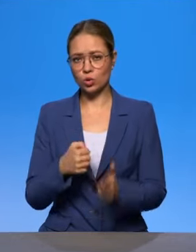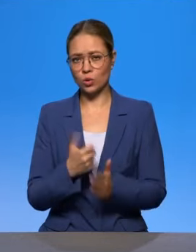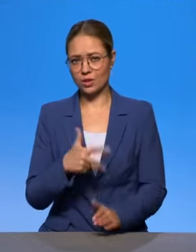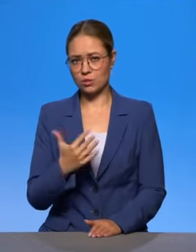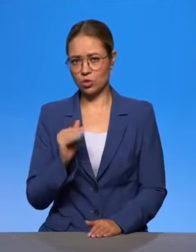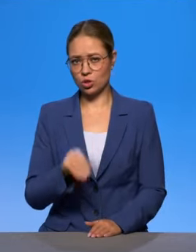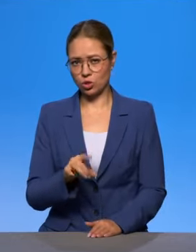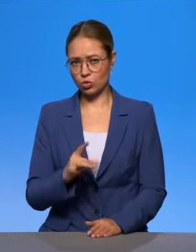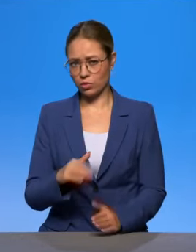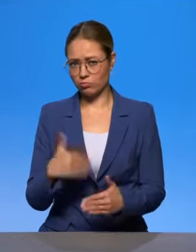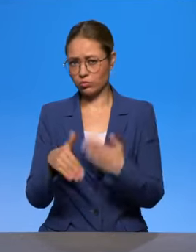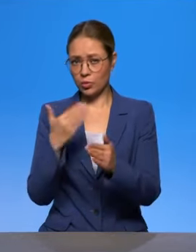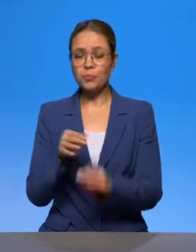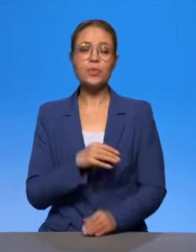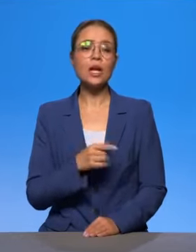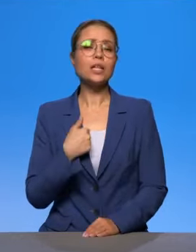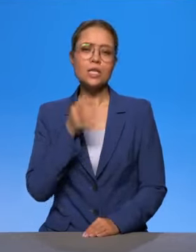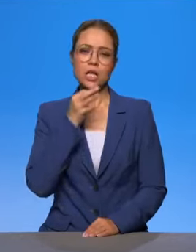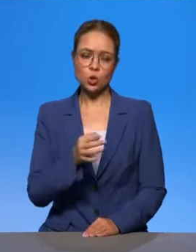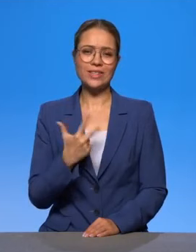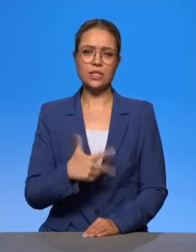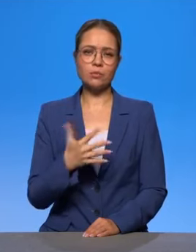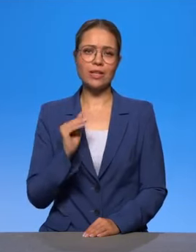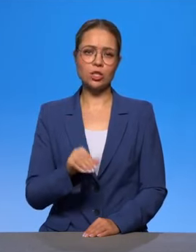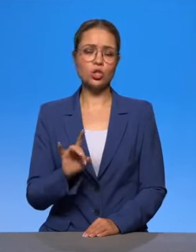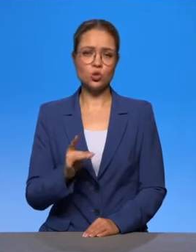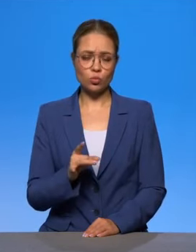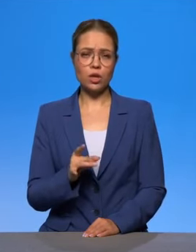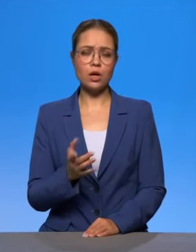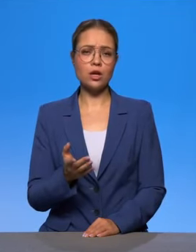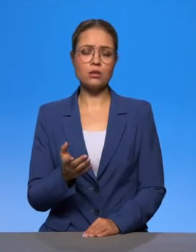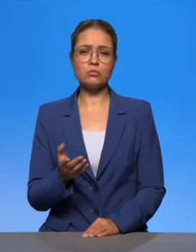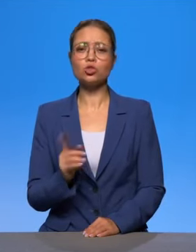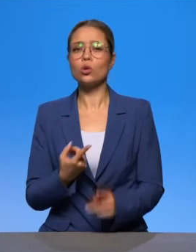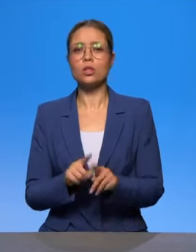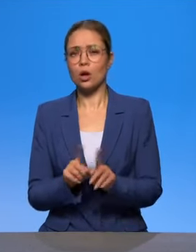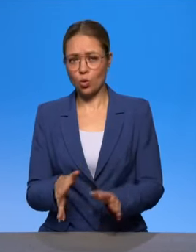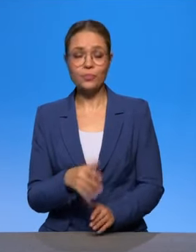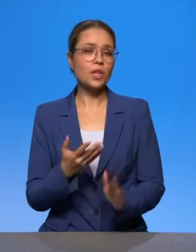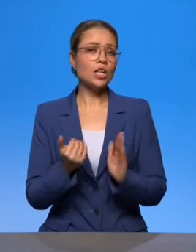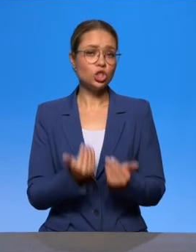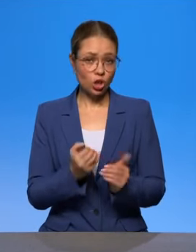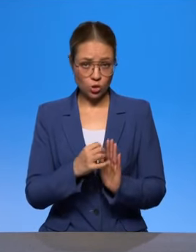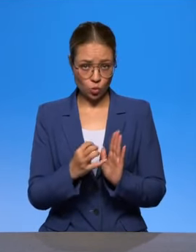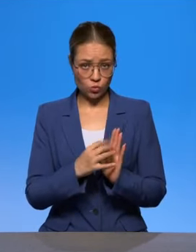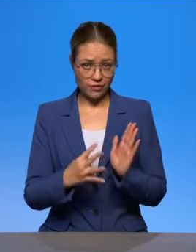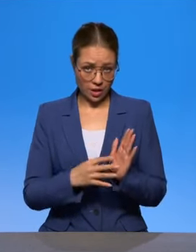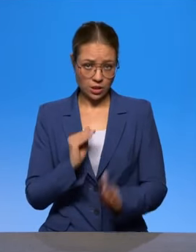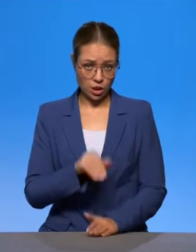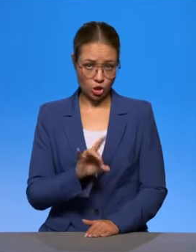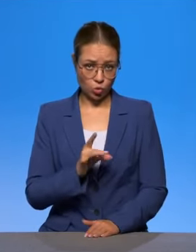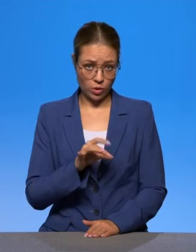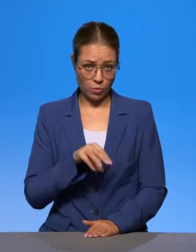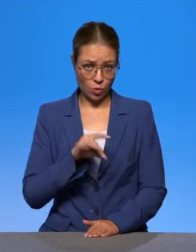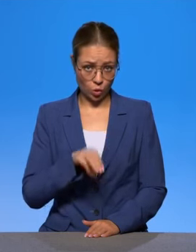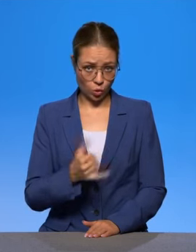такое 35 тысяч, а сегодня у нас 19. Это значит увеличить почти под 20. На